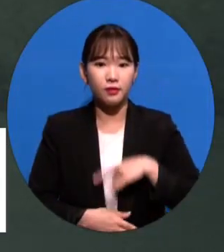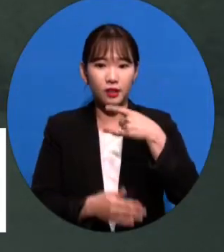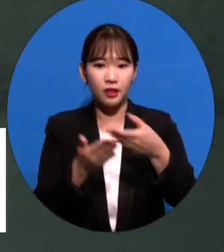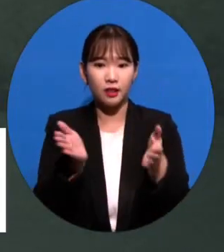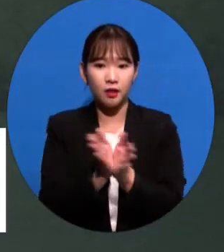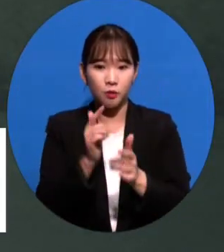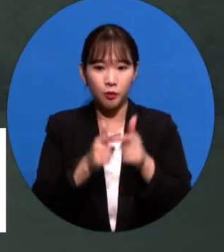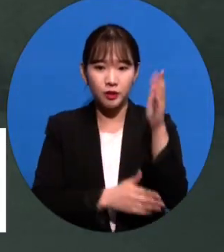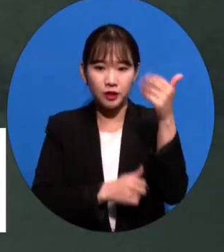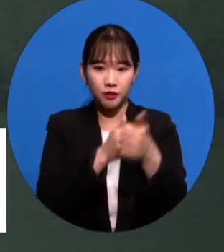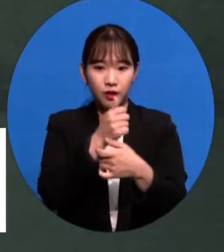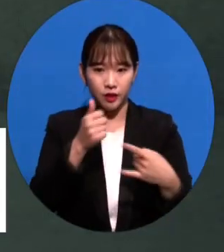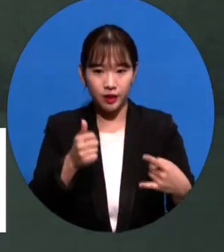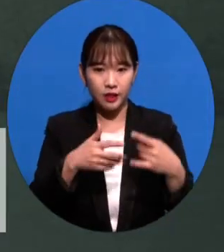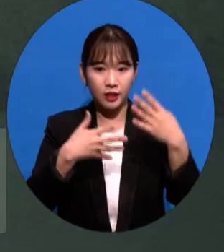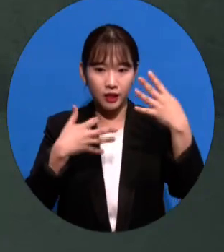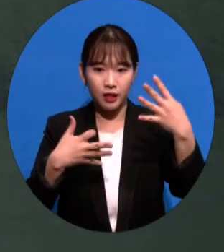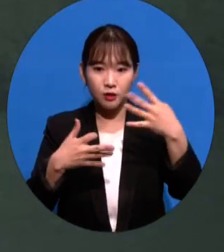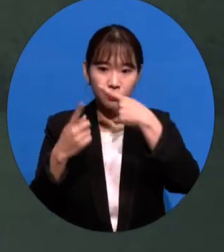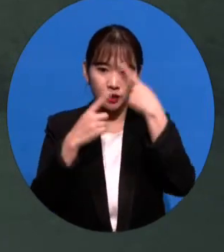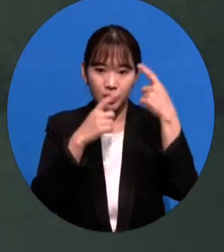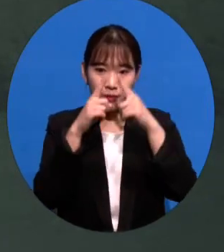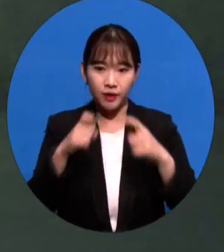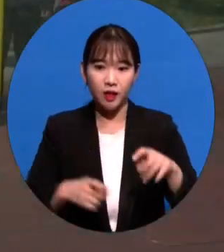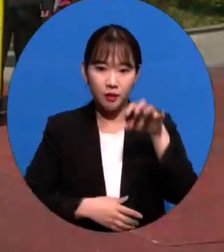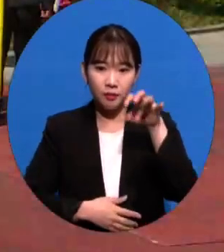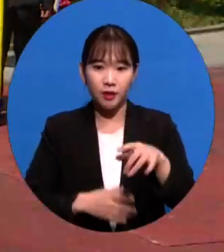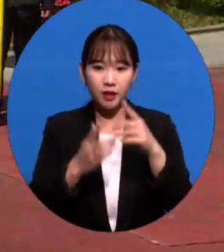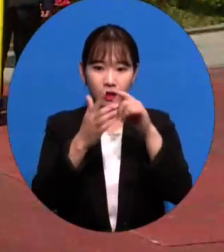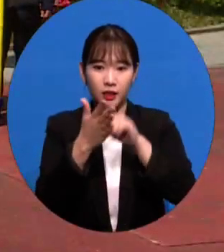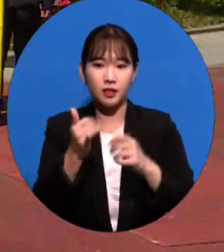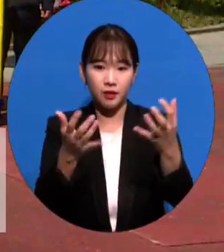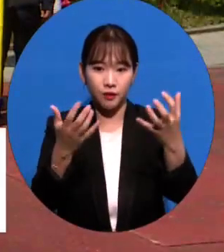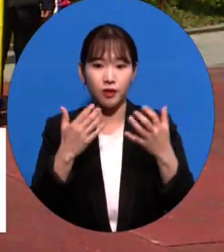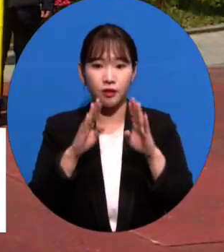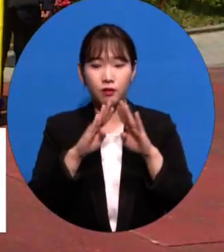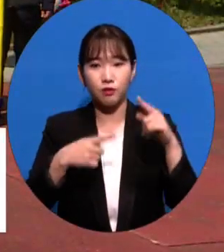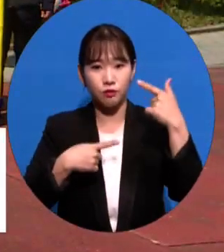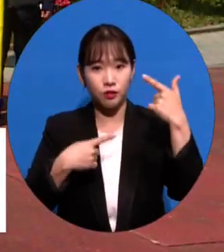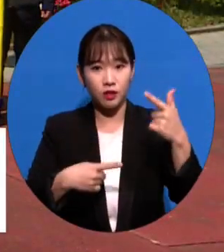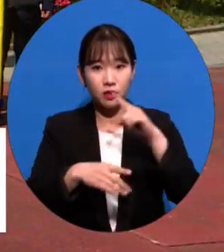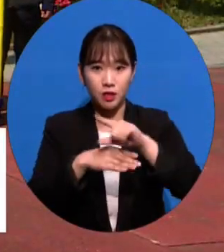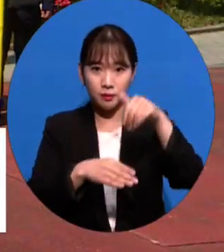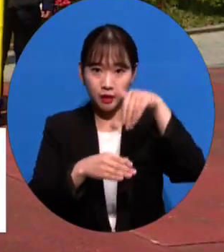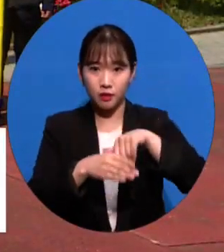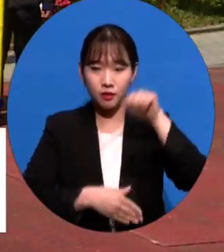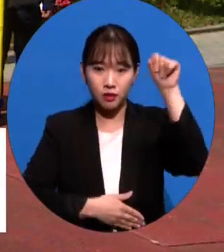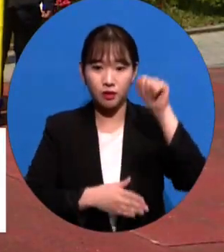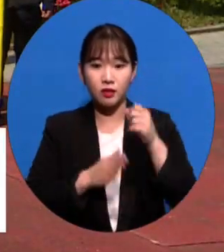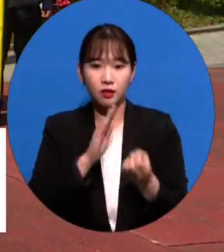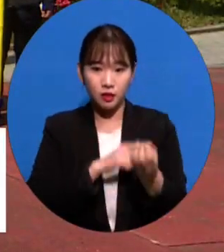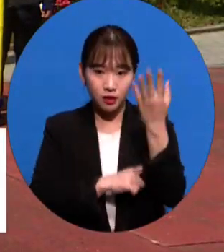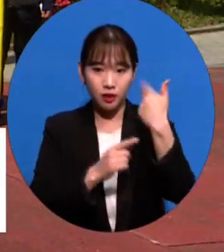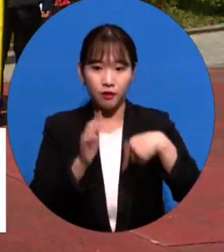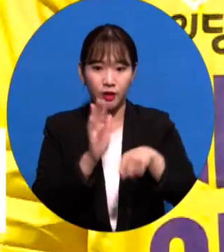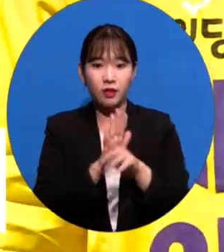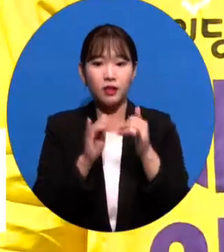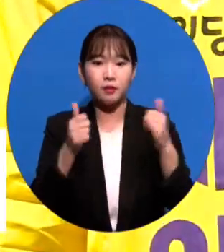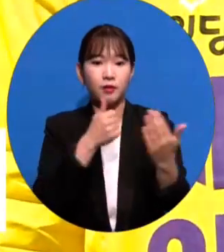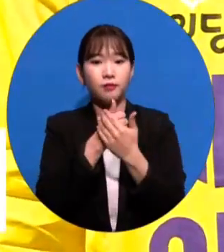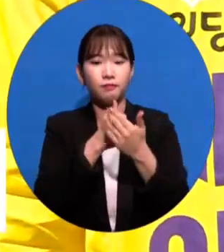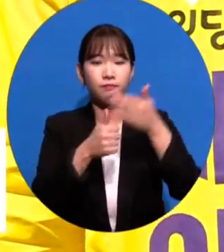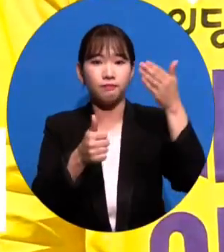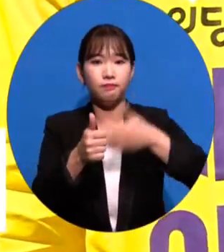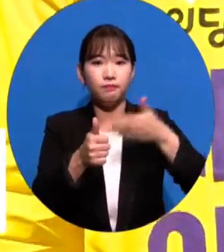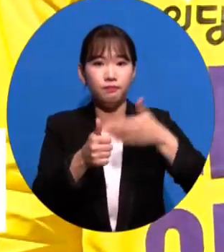정의당 목포시위원회는 4.19 기념탑 앞에서 기자회견을 열고 6.1 지방선거 승리를 위한 시민들의 지지를